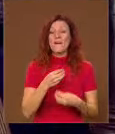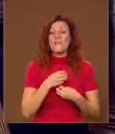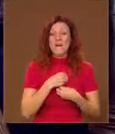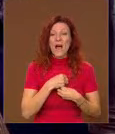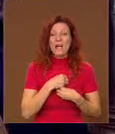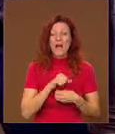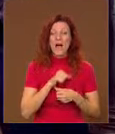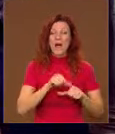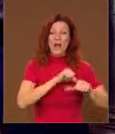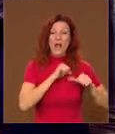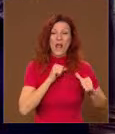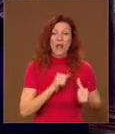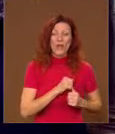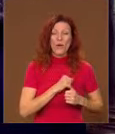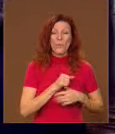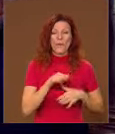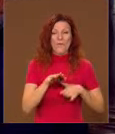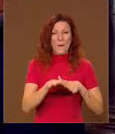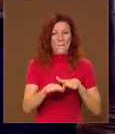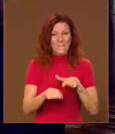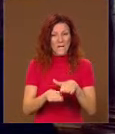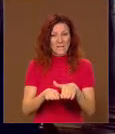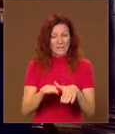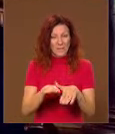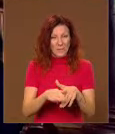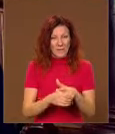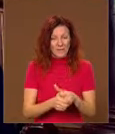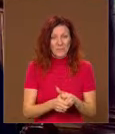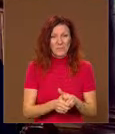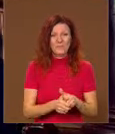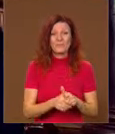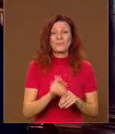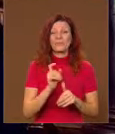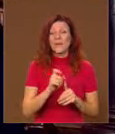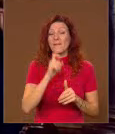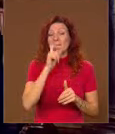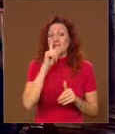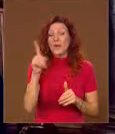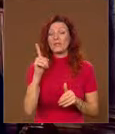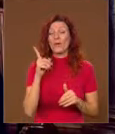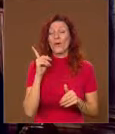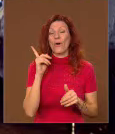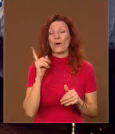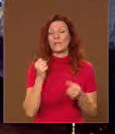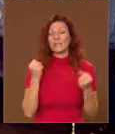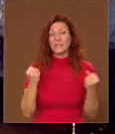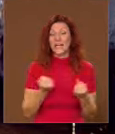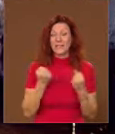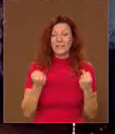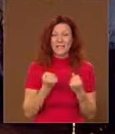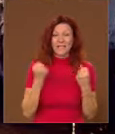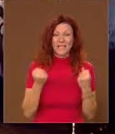не може и да бъде жива действена клонка, жива действена пръчка на истинската